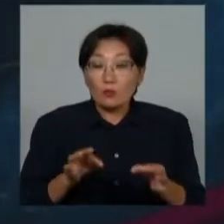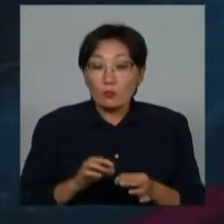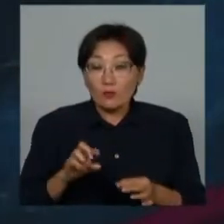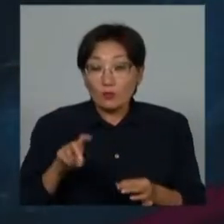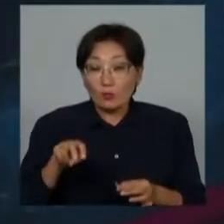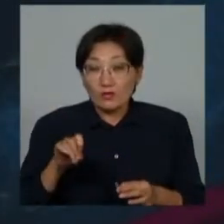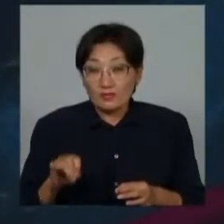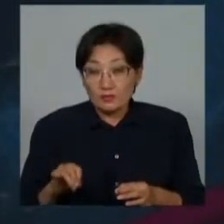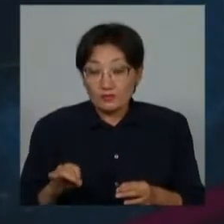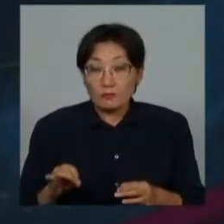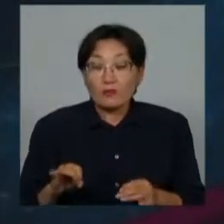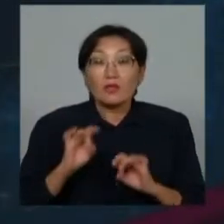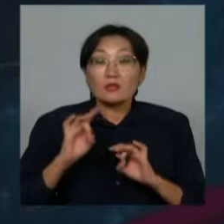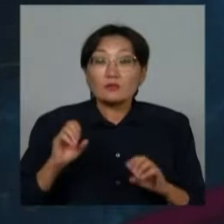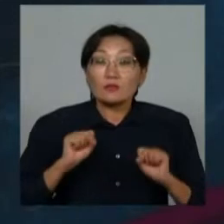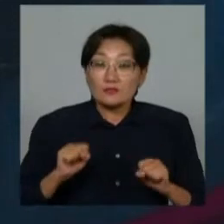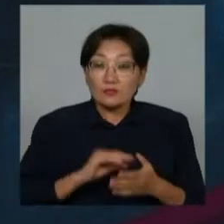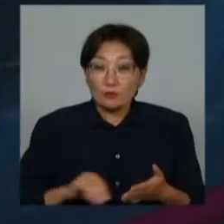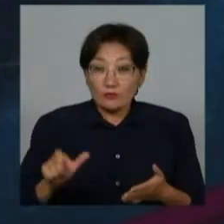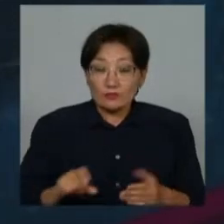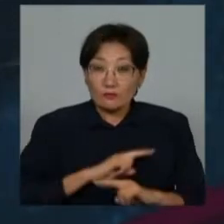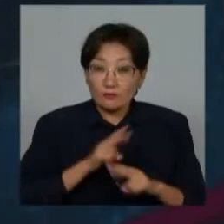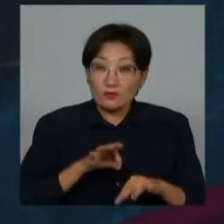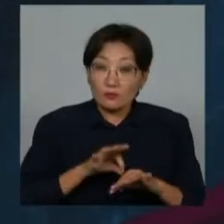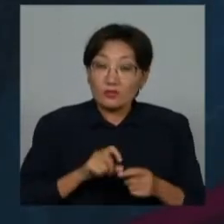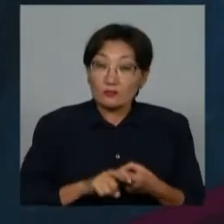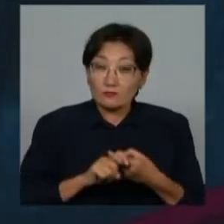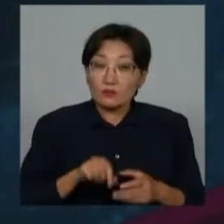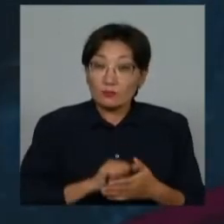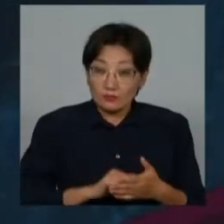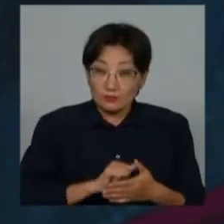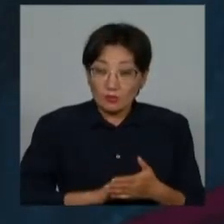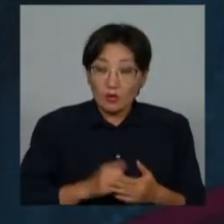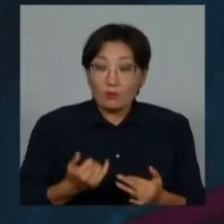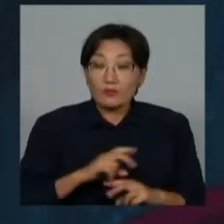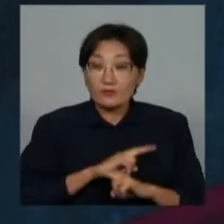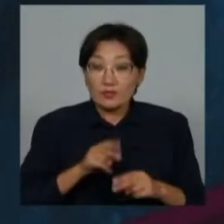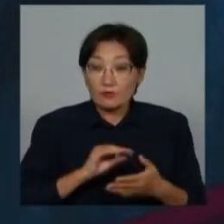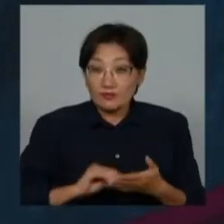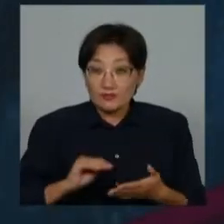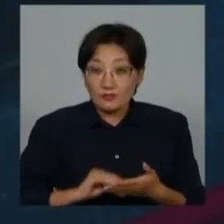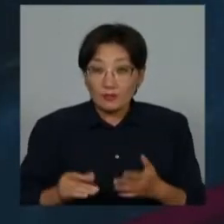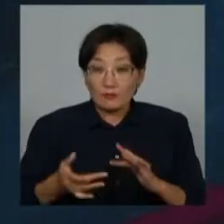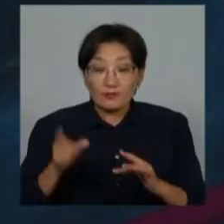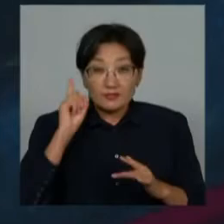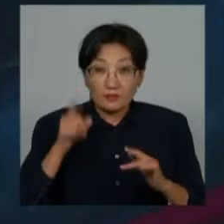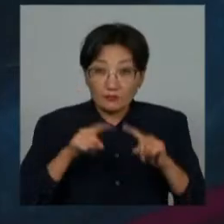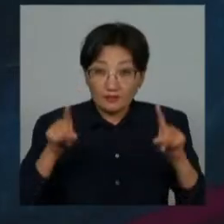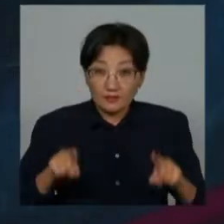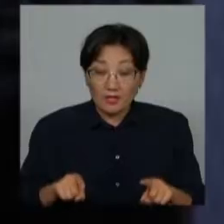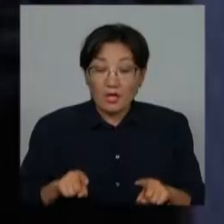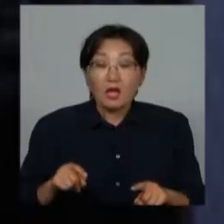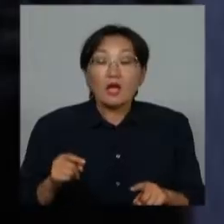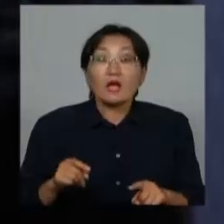Уали. Известный спортивный журналист скончался от коронавирусной инфекции. О его смерти написали на инстаграм-странице